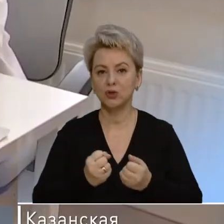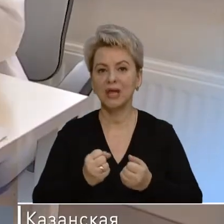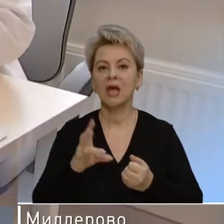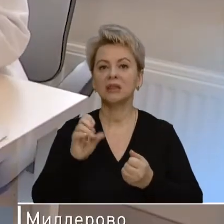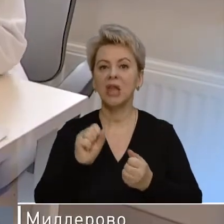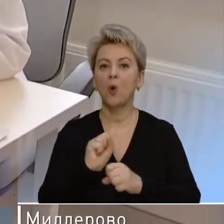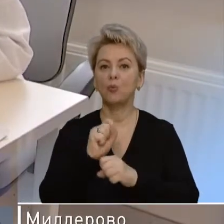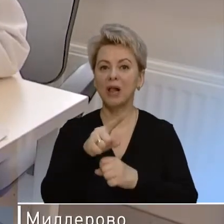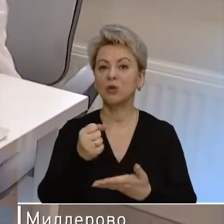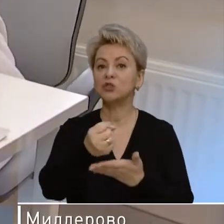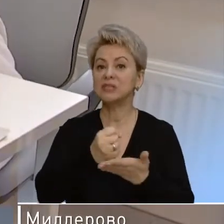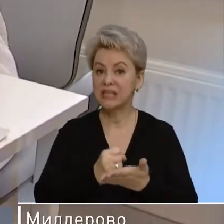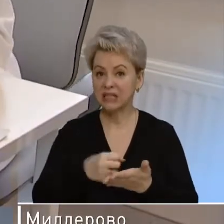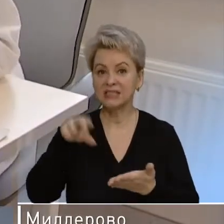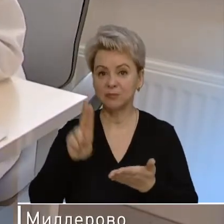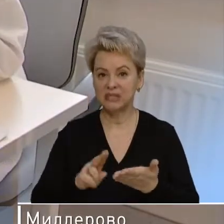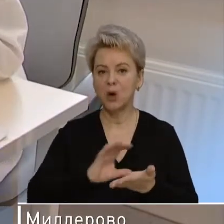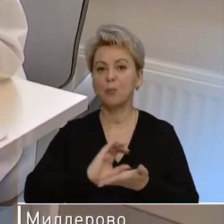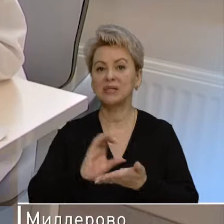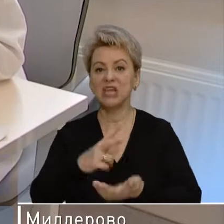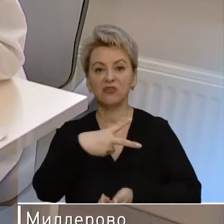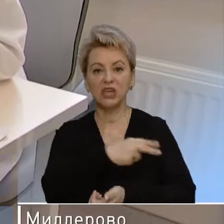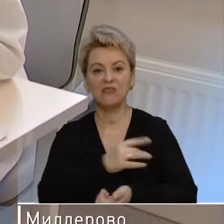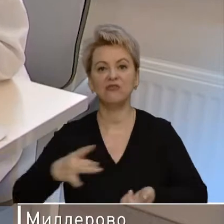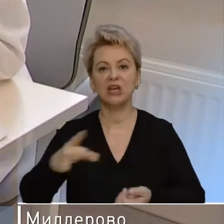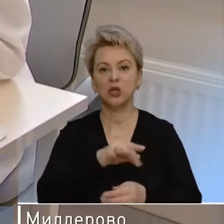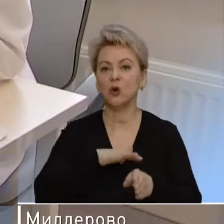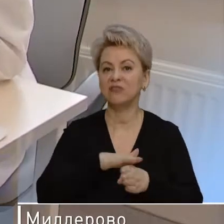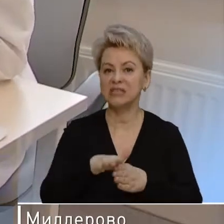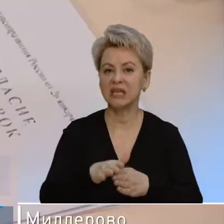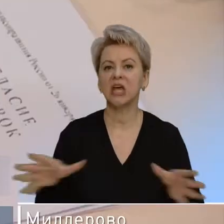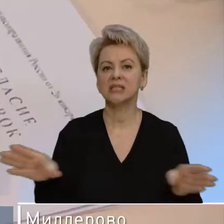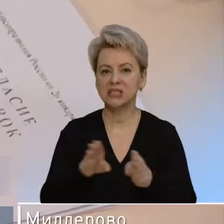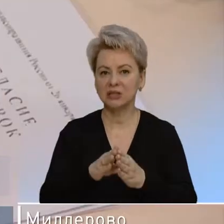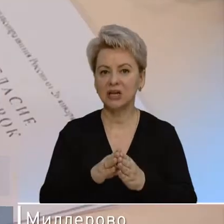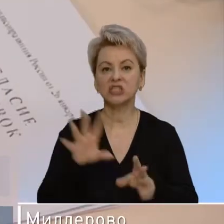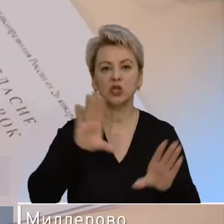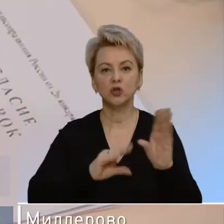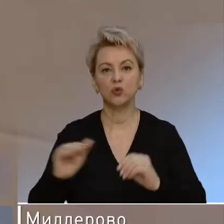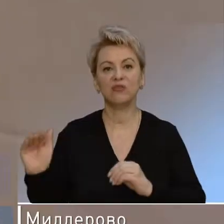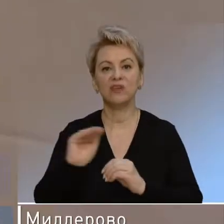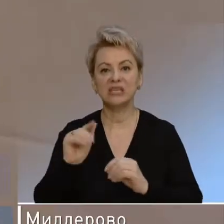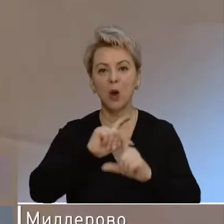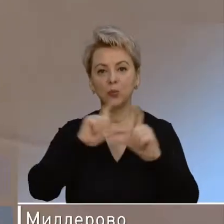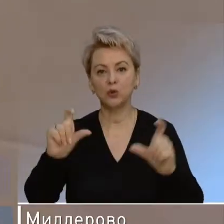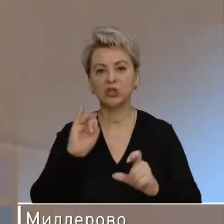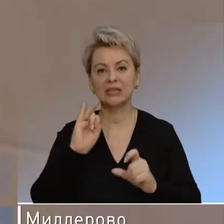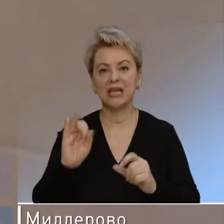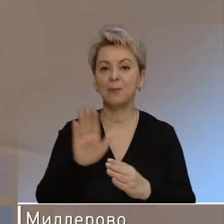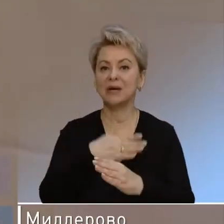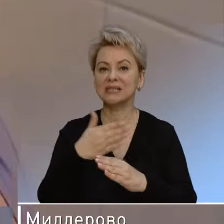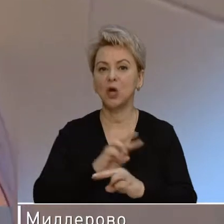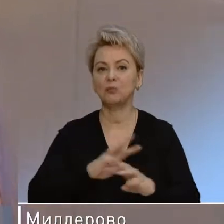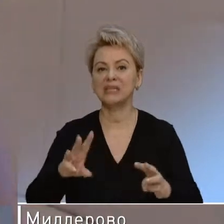на уполномоченном складе. Поставки вакцины в регионе осуществляются централизованно за счет федерального бюджета и по